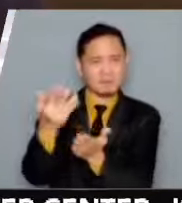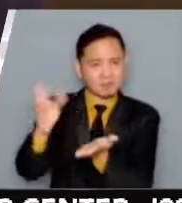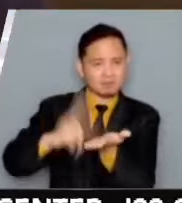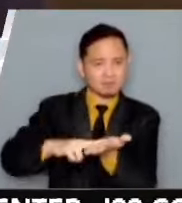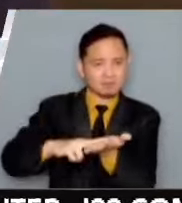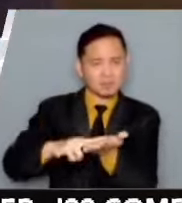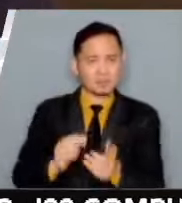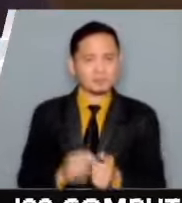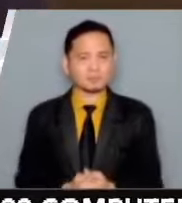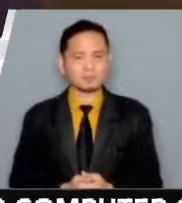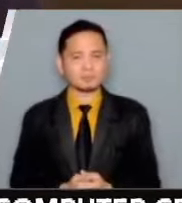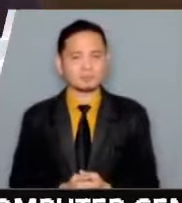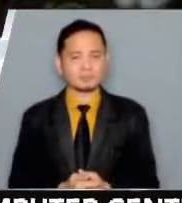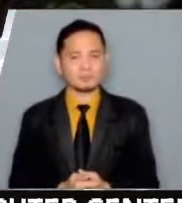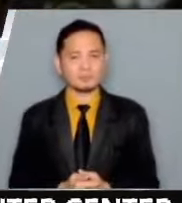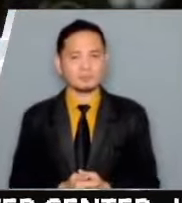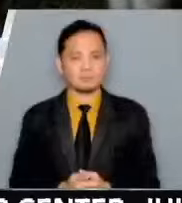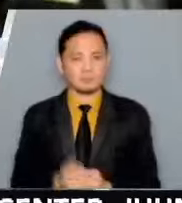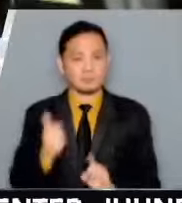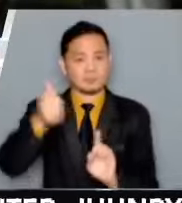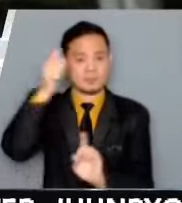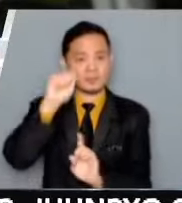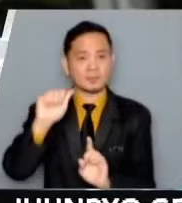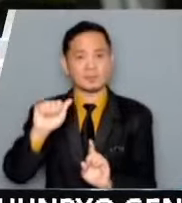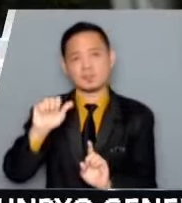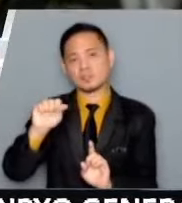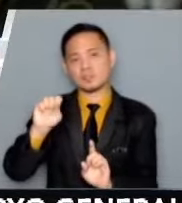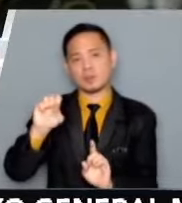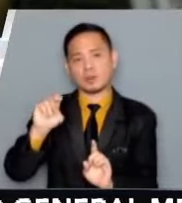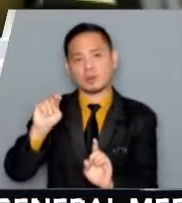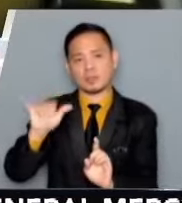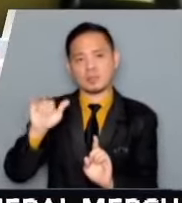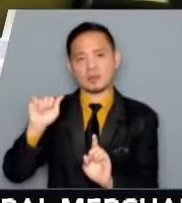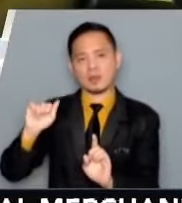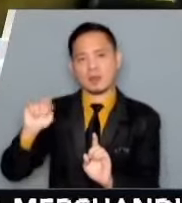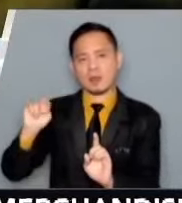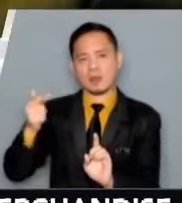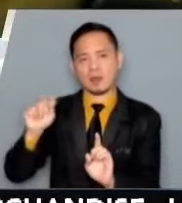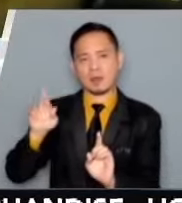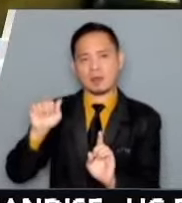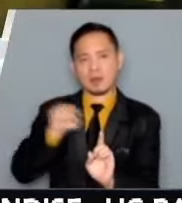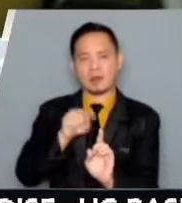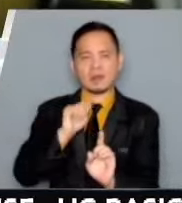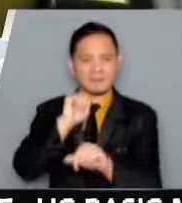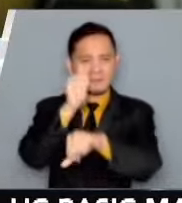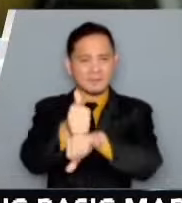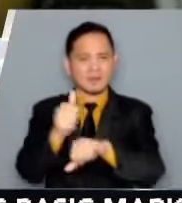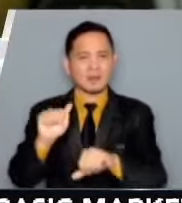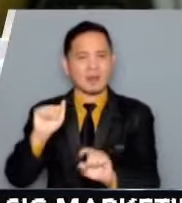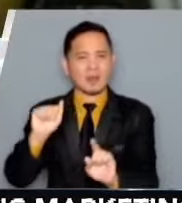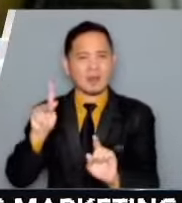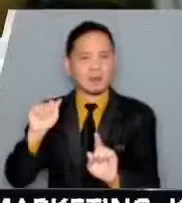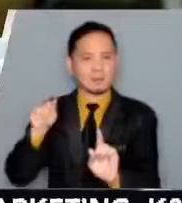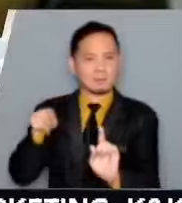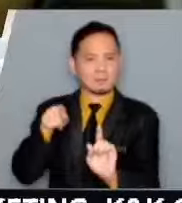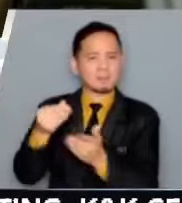Finance committee ch son angara batid niya ang paglalagay ng camera ng programang akap sa budget nakagay